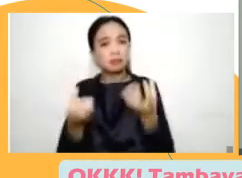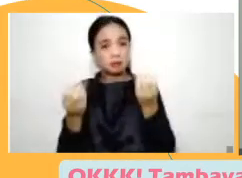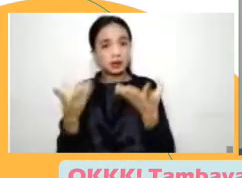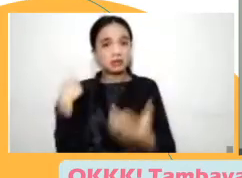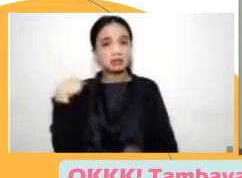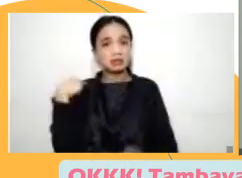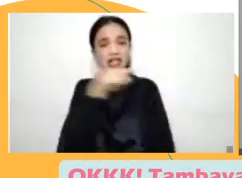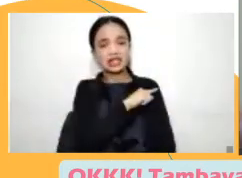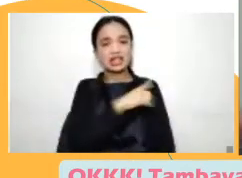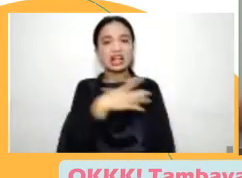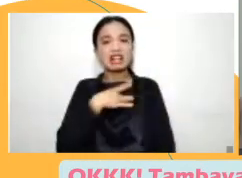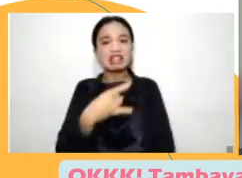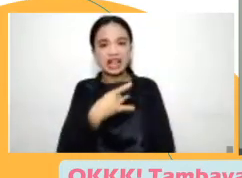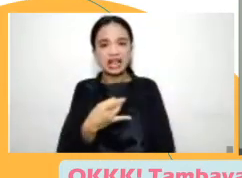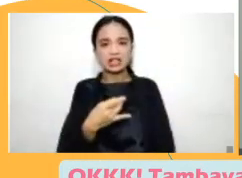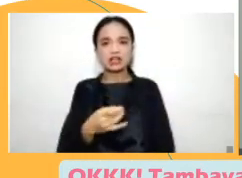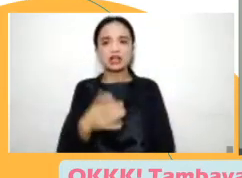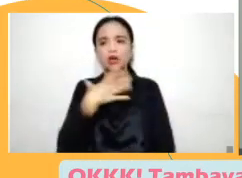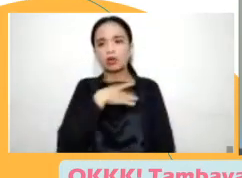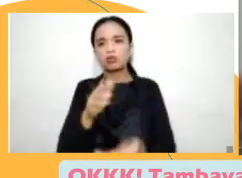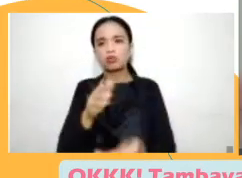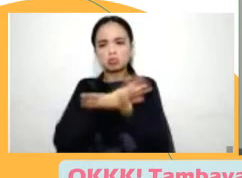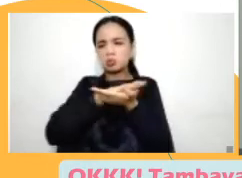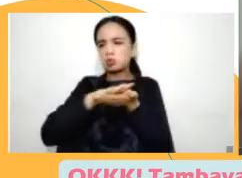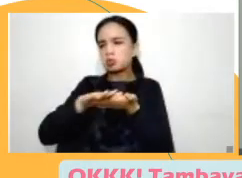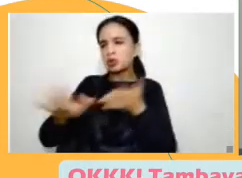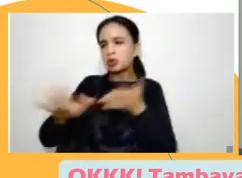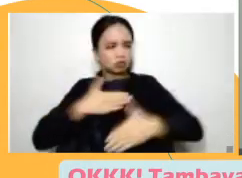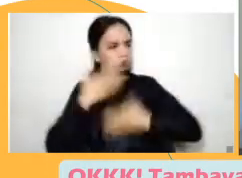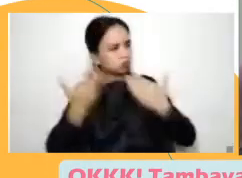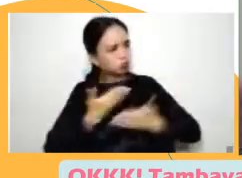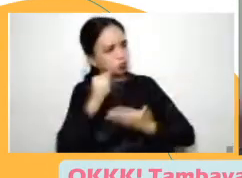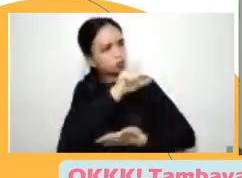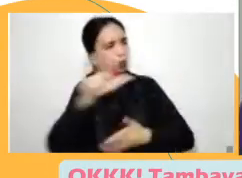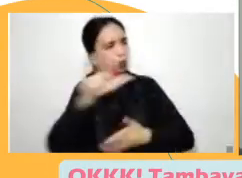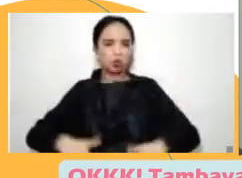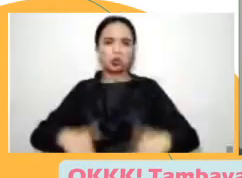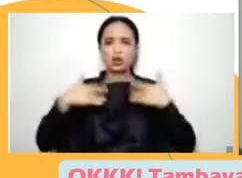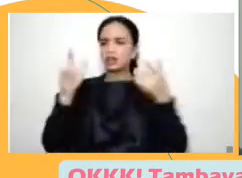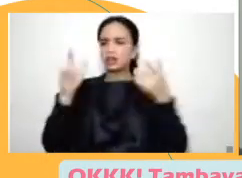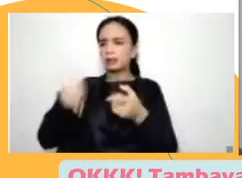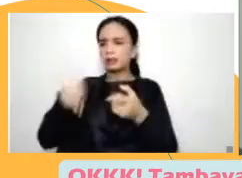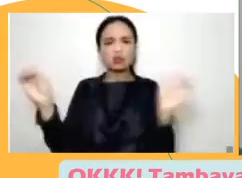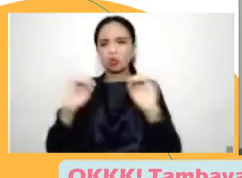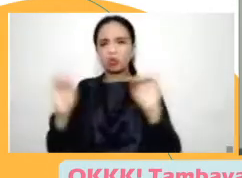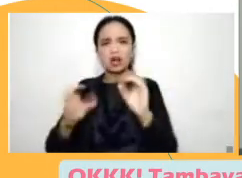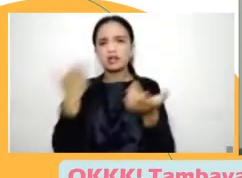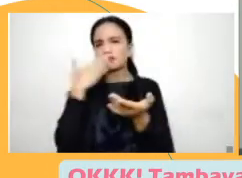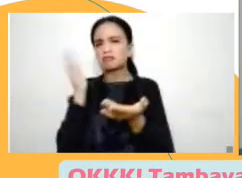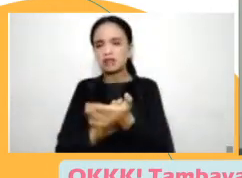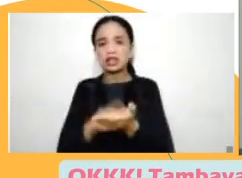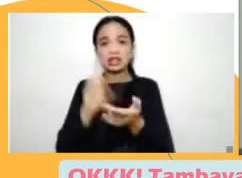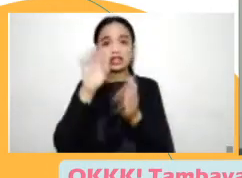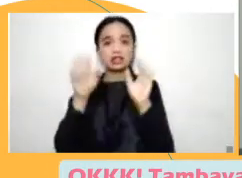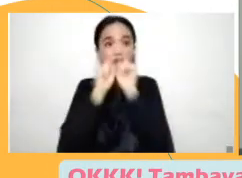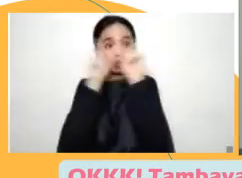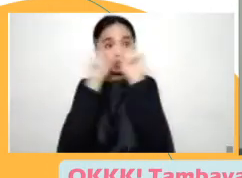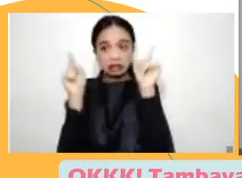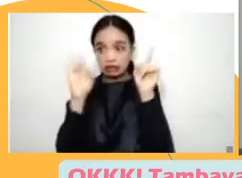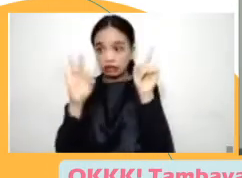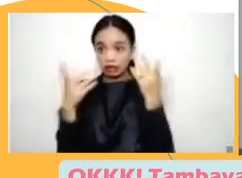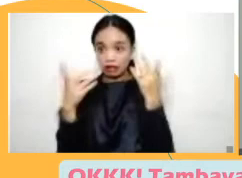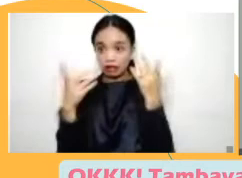gusto kasi straight yung buhay. Lahat dapat masaya o dapat walang nangyayari. Kaya gugulat tayo pag may nangyayari. Diba?